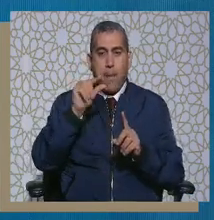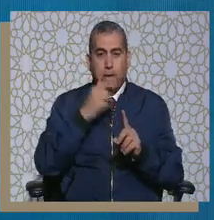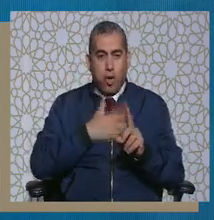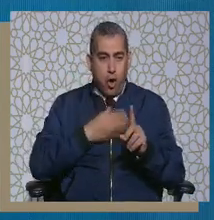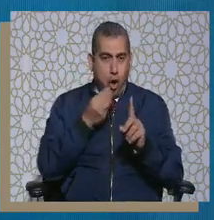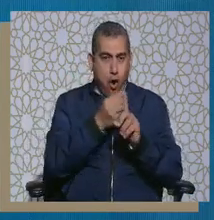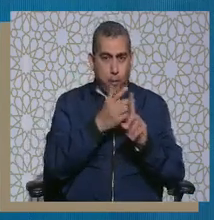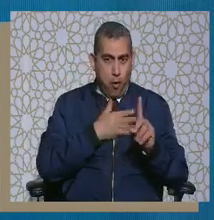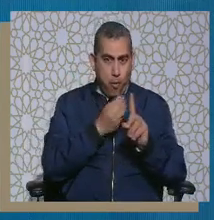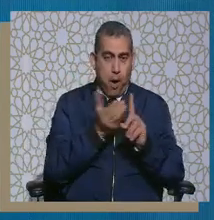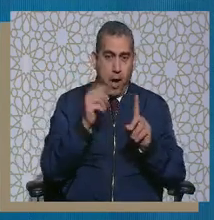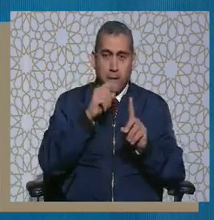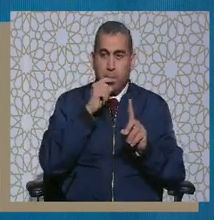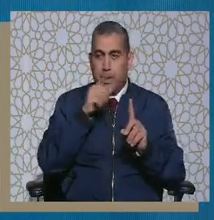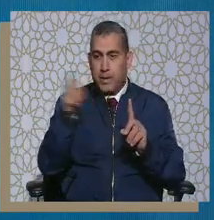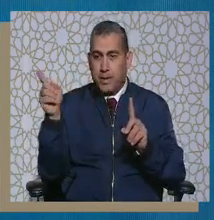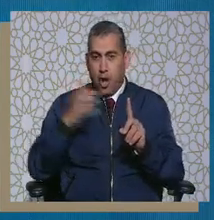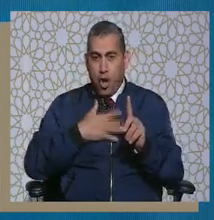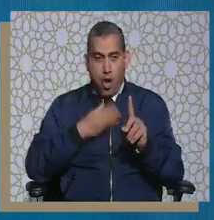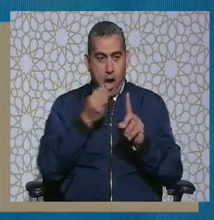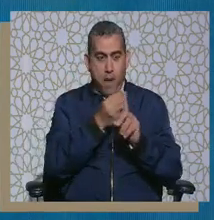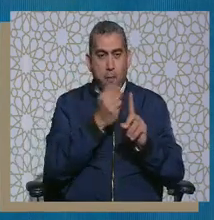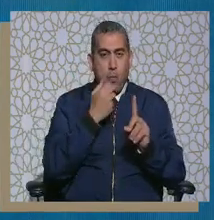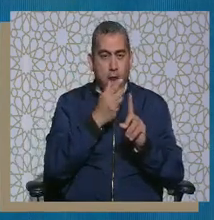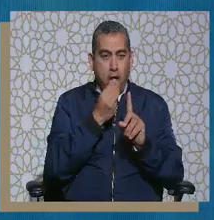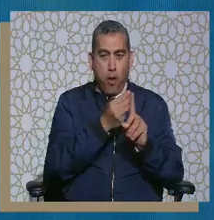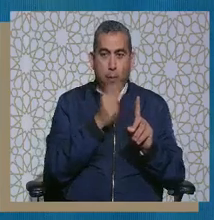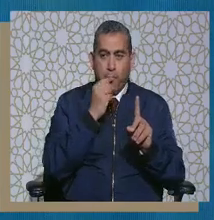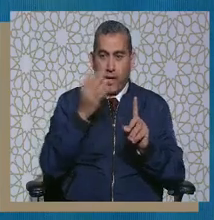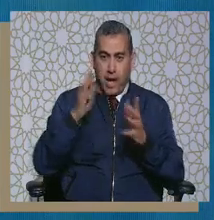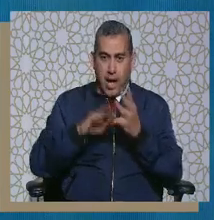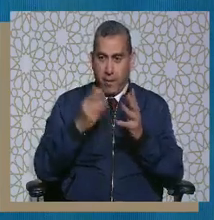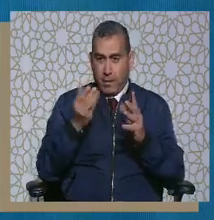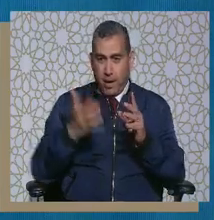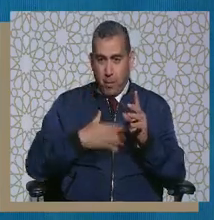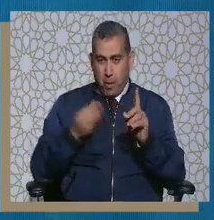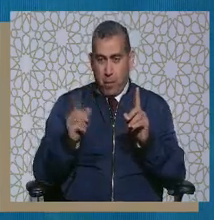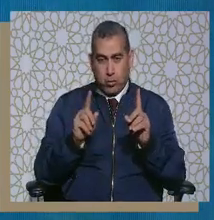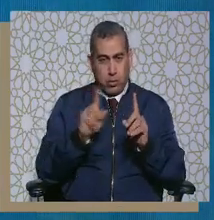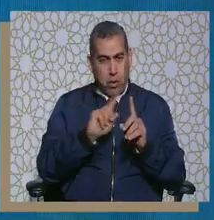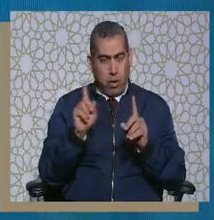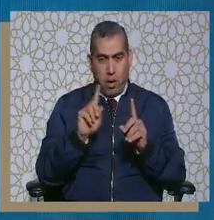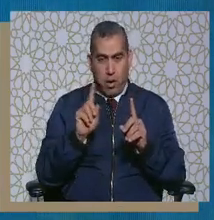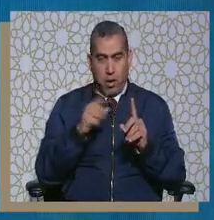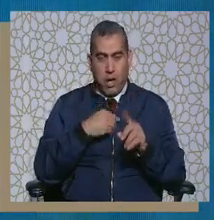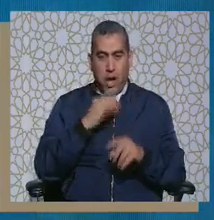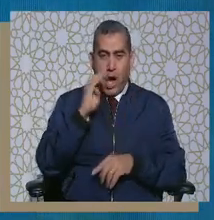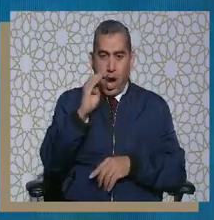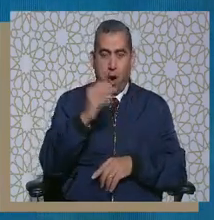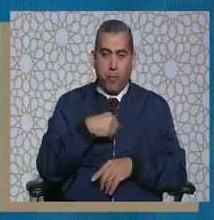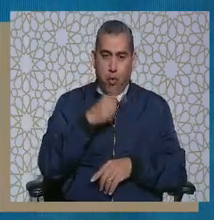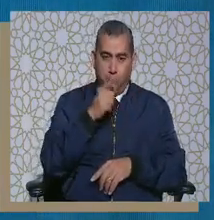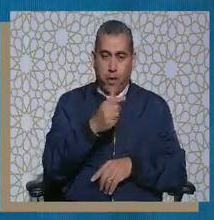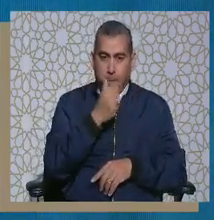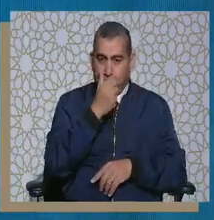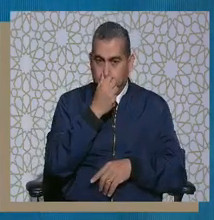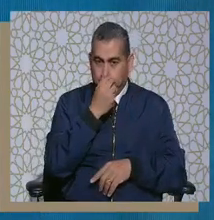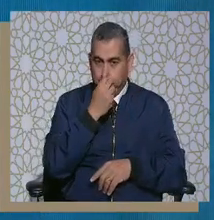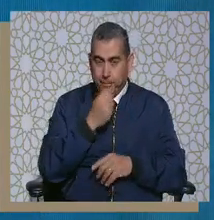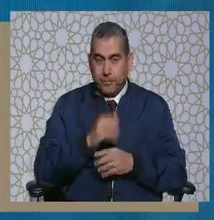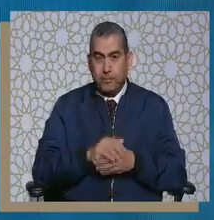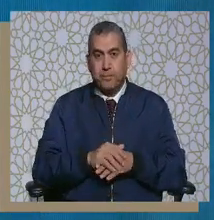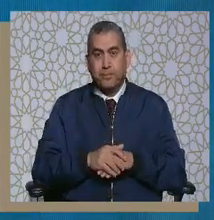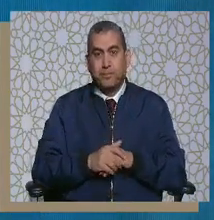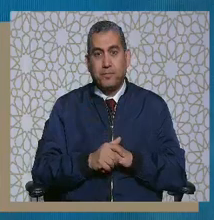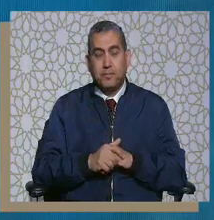احمد هم بيقولوا ان انت بتحبي احمد اكتر منهم لا طيب انا هجاوبك يا ام احمد